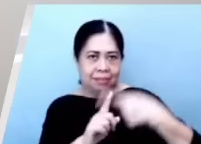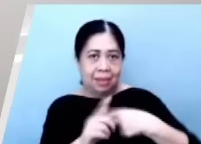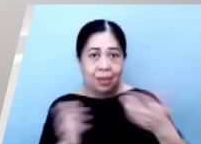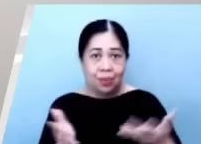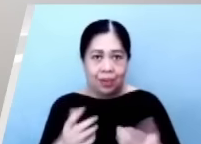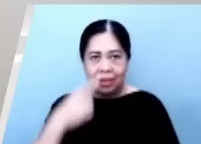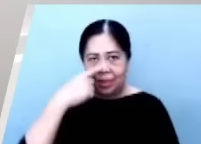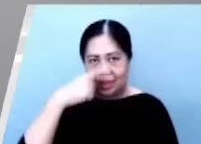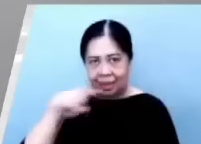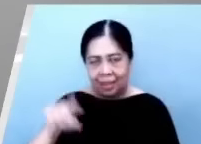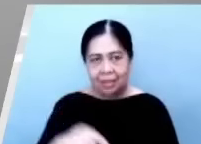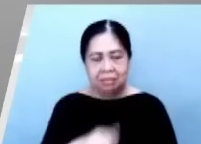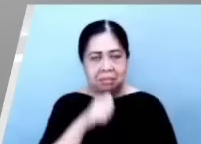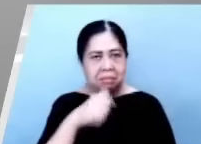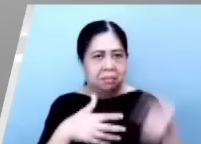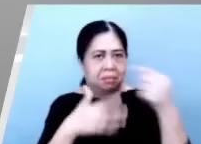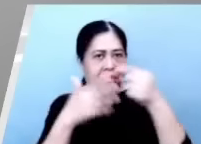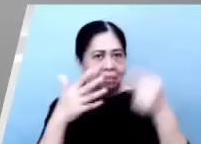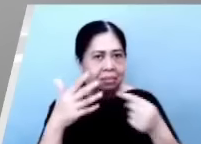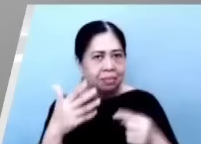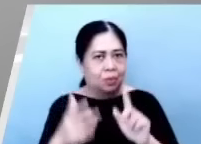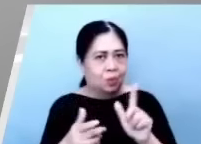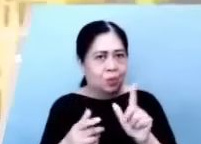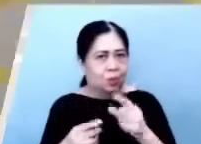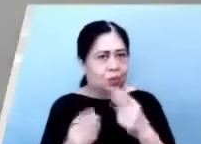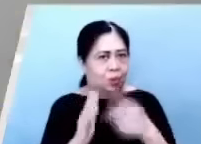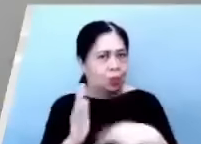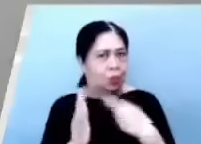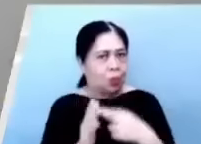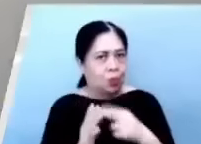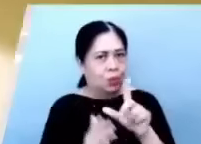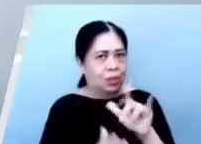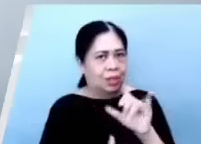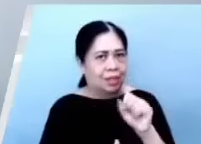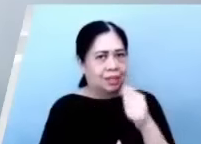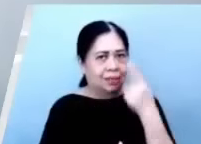pa idinedetalye ang magiging role ni Lisa for her acting debut.